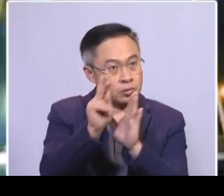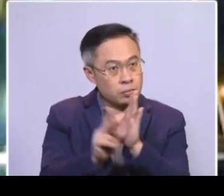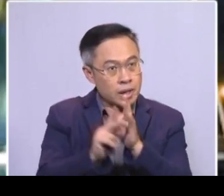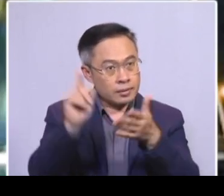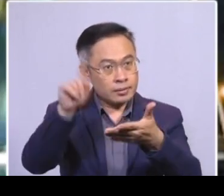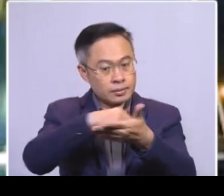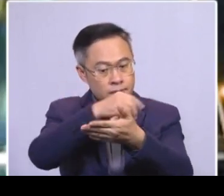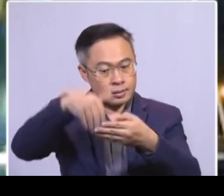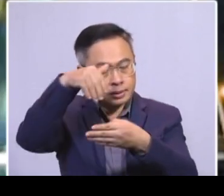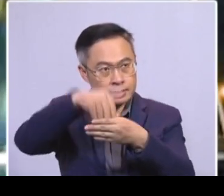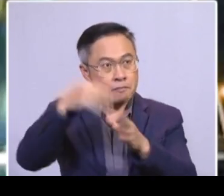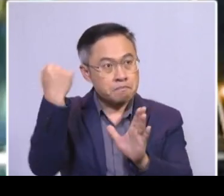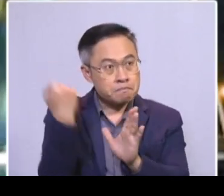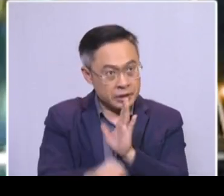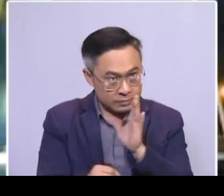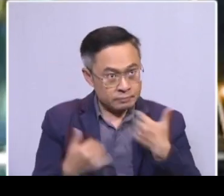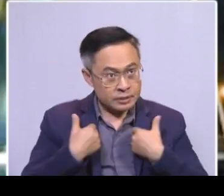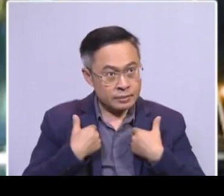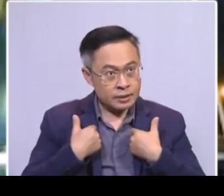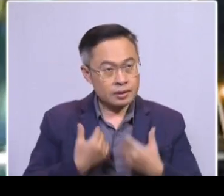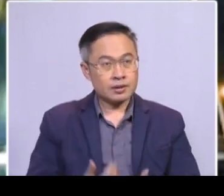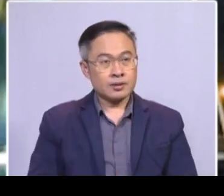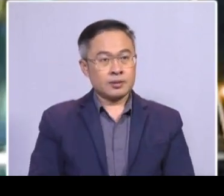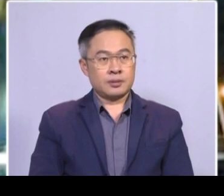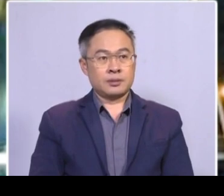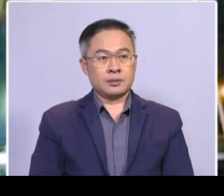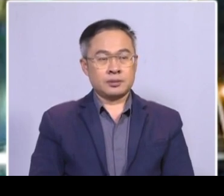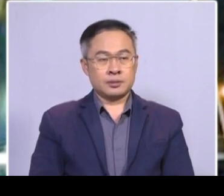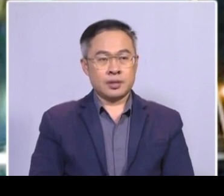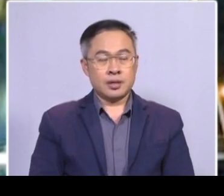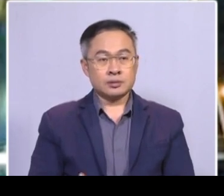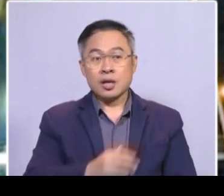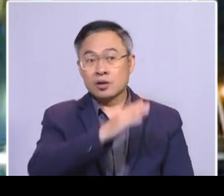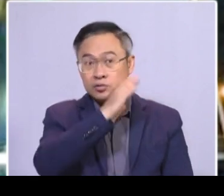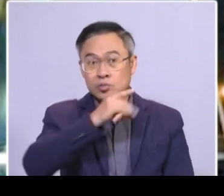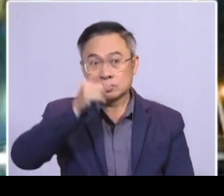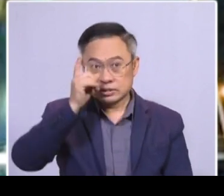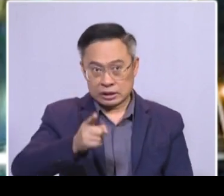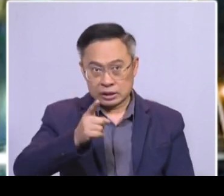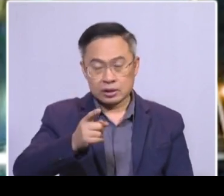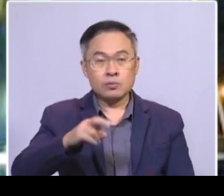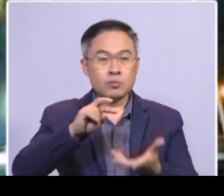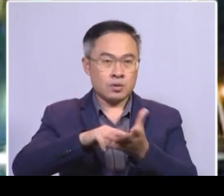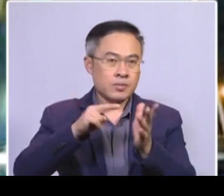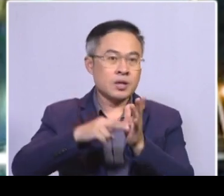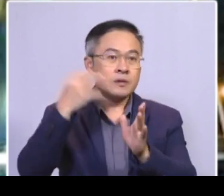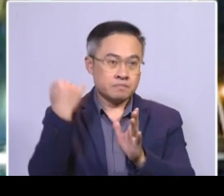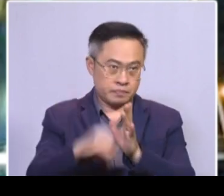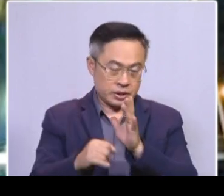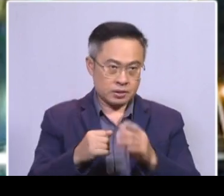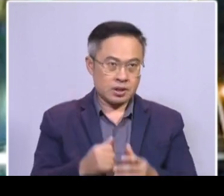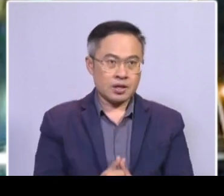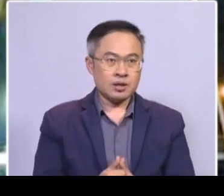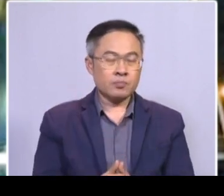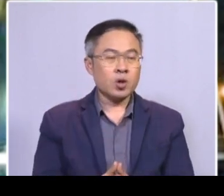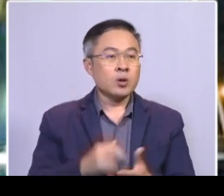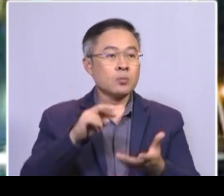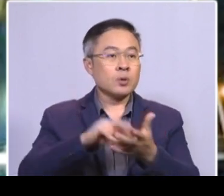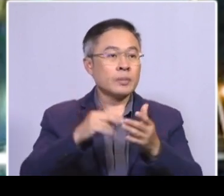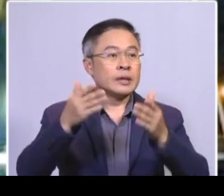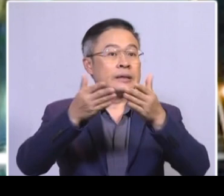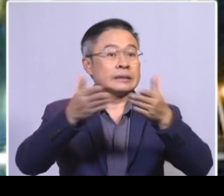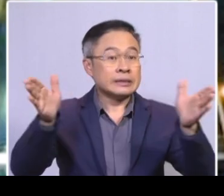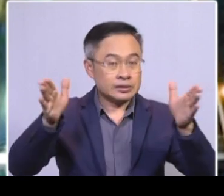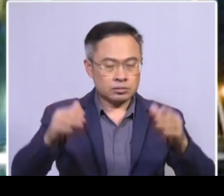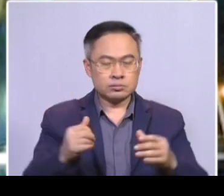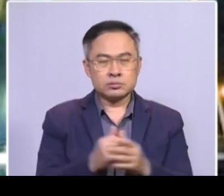เลือกตั้งหรือเปล่าคุณสมชัยชี้แจงว่าถ้านี่เป็นภาพจริงก็ผิดเพราะว่าขนาดป้ายมันใหญ่เกินที่กกต.ก